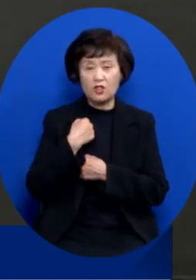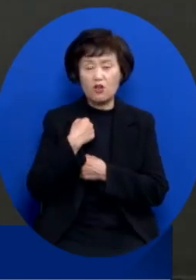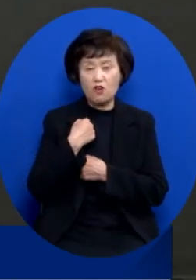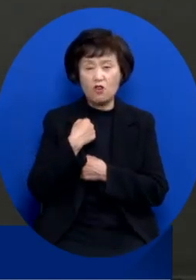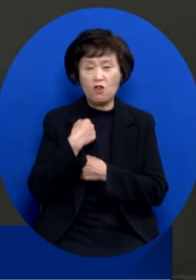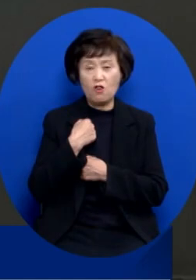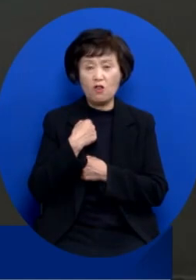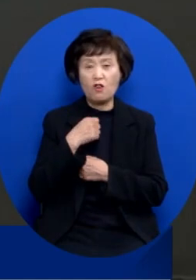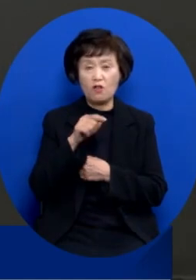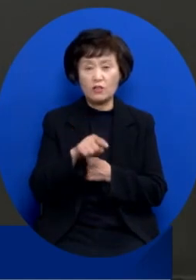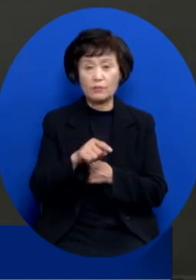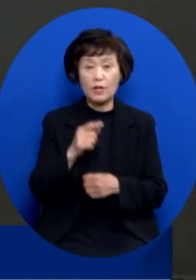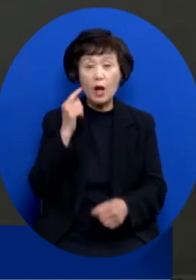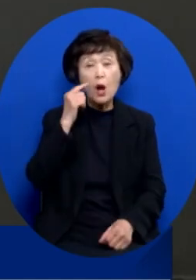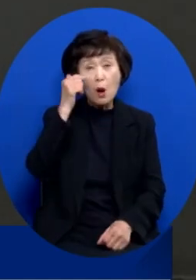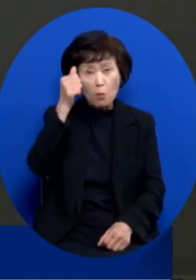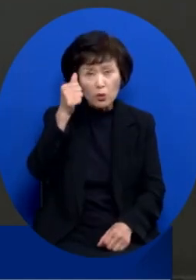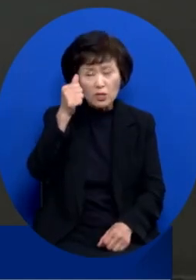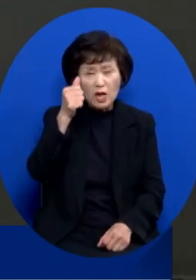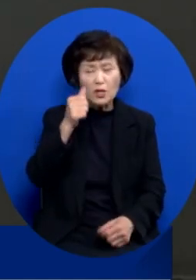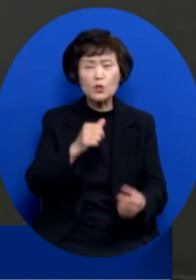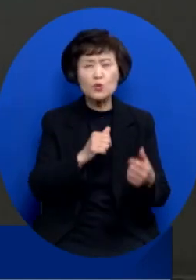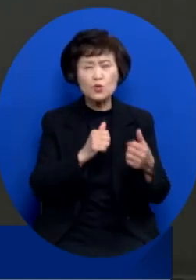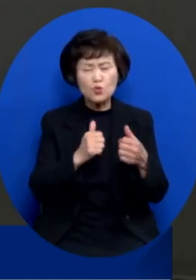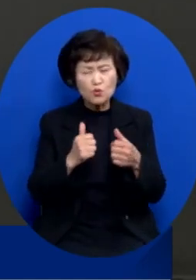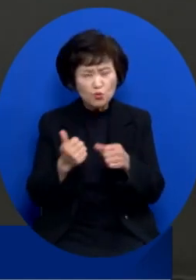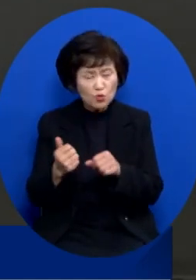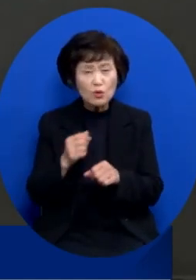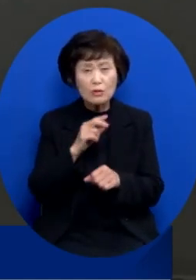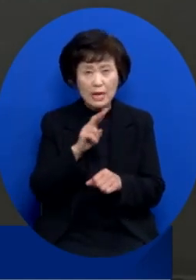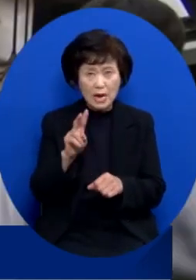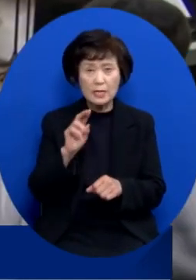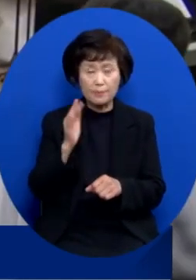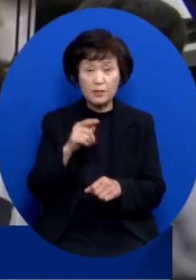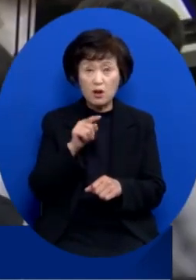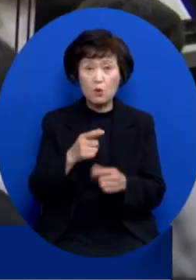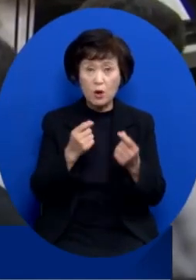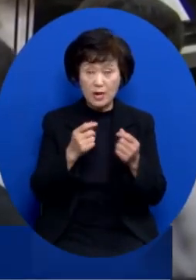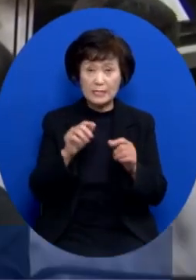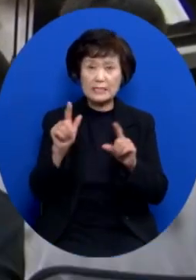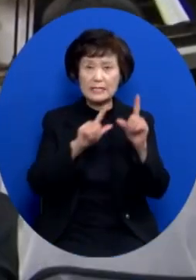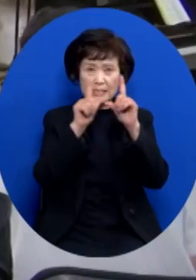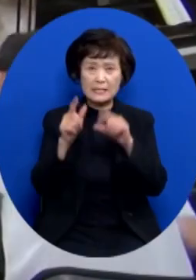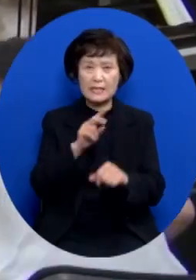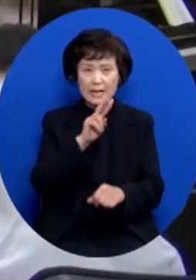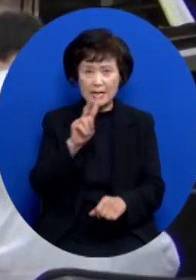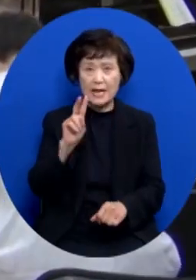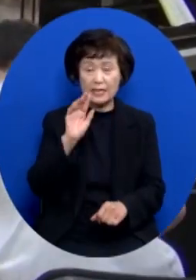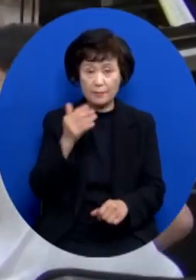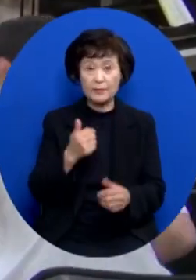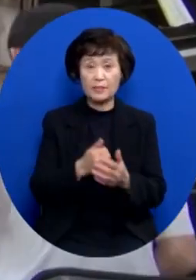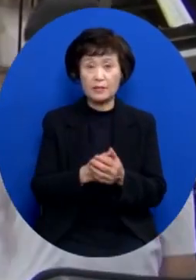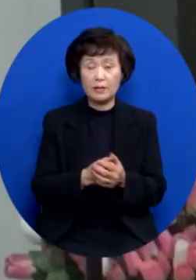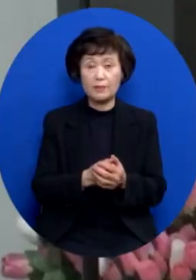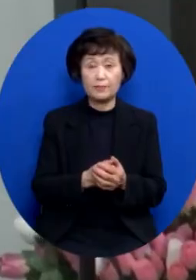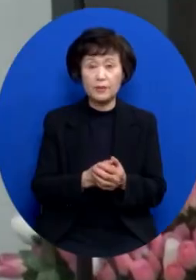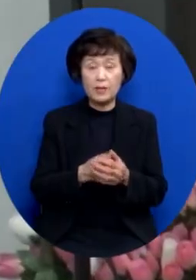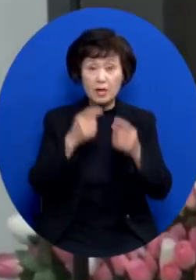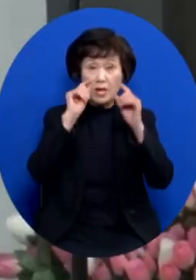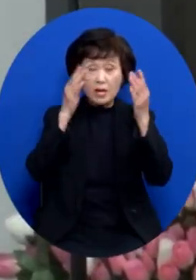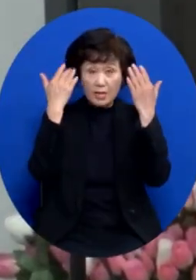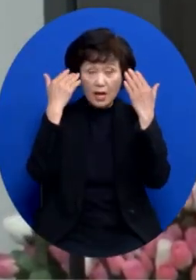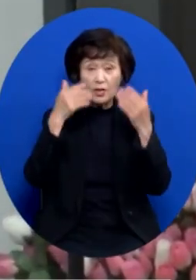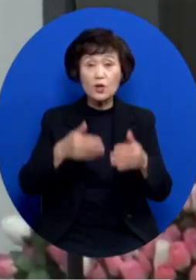십자가죠. That's the way we carry on. 목사는 그렇게 살아요. 이어 미국 가드너 웹 대학교 테리 까지노